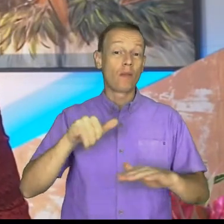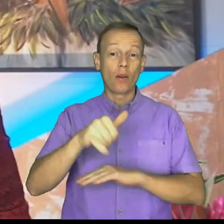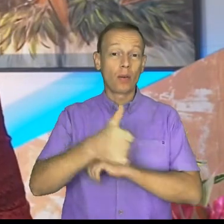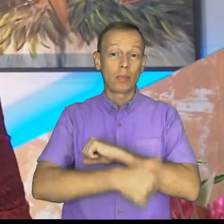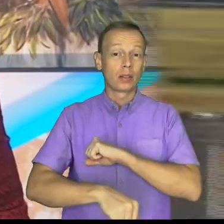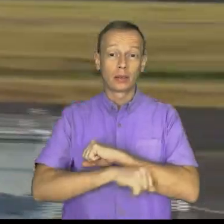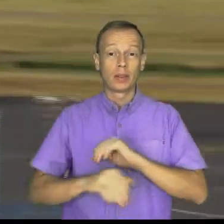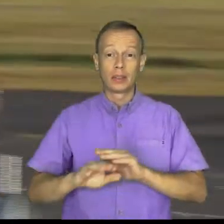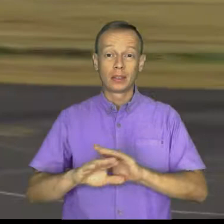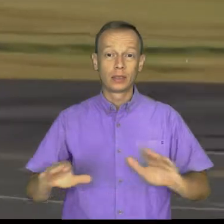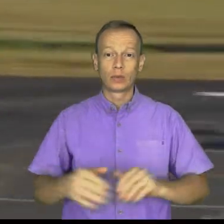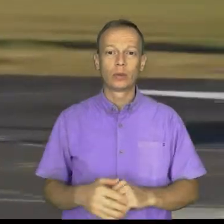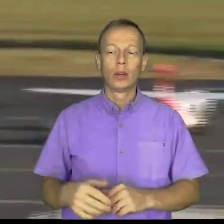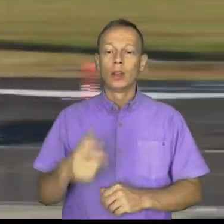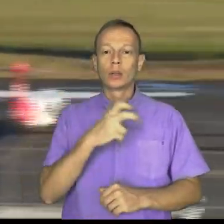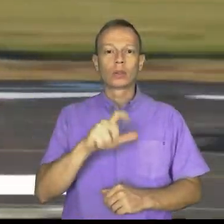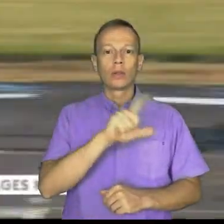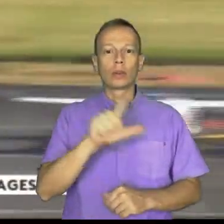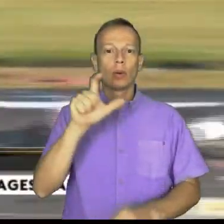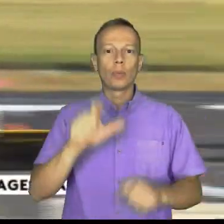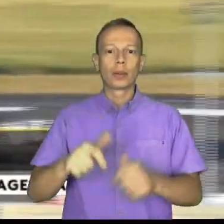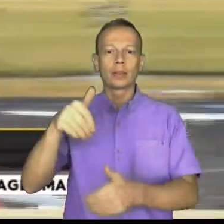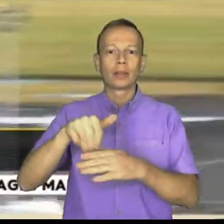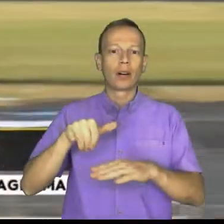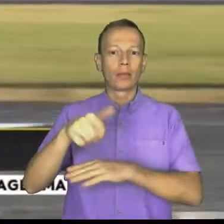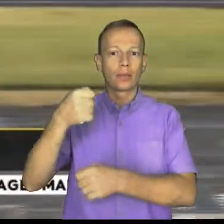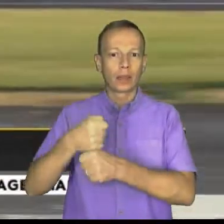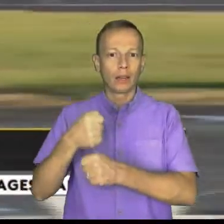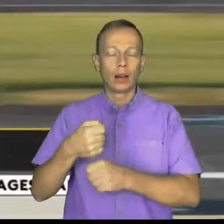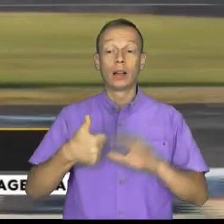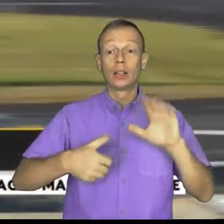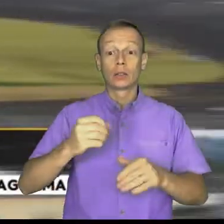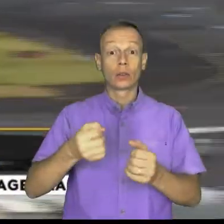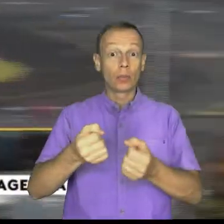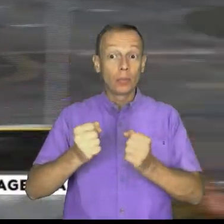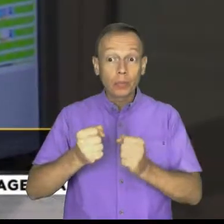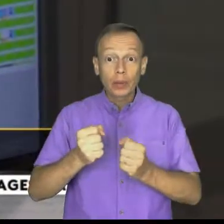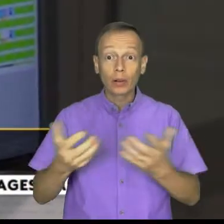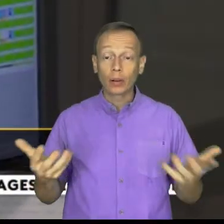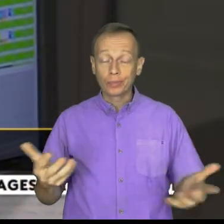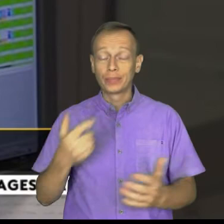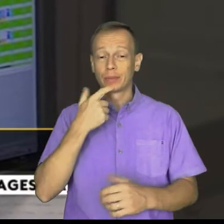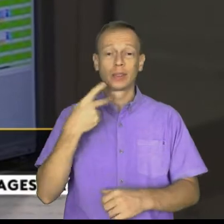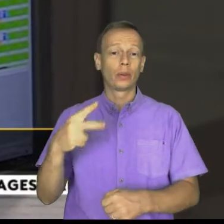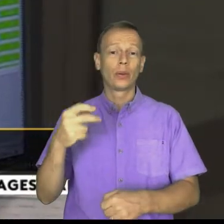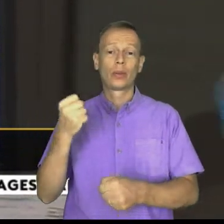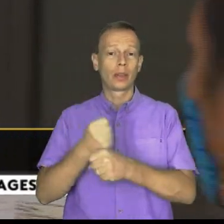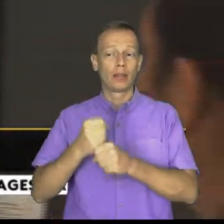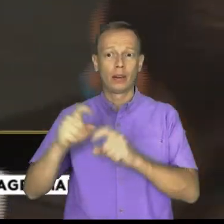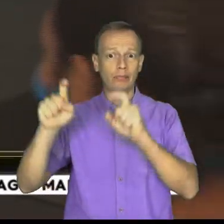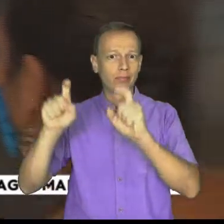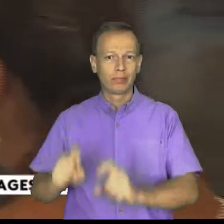ce jour. 322 personnels navigants et 60 pilotes, un personnel qui subit une réduction du temps de